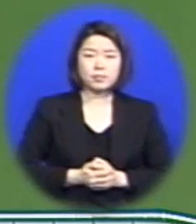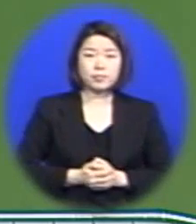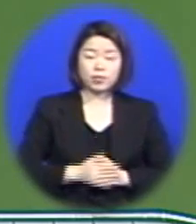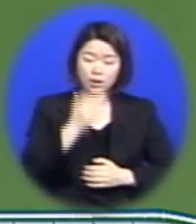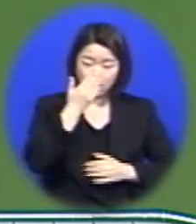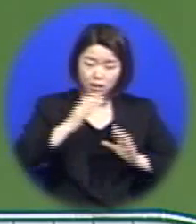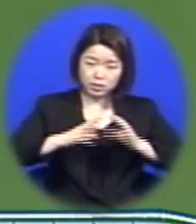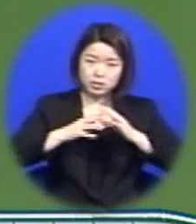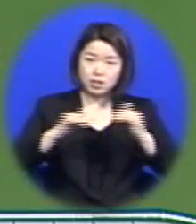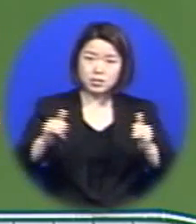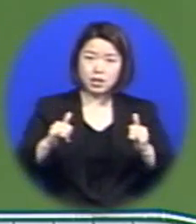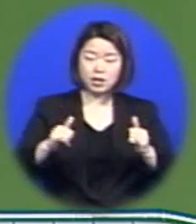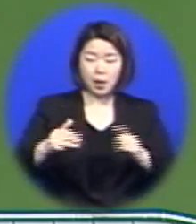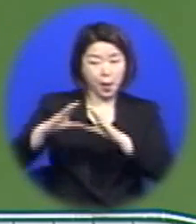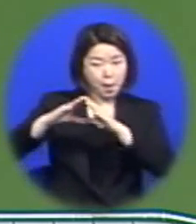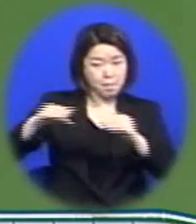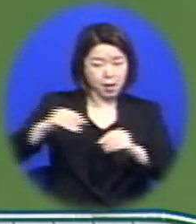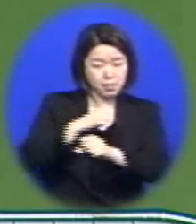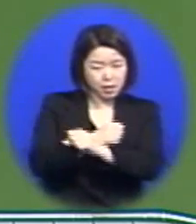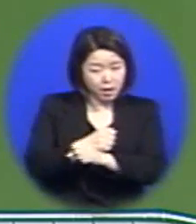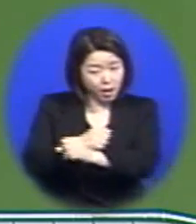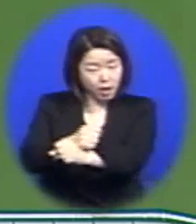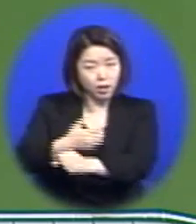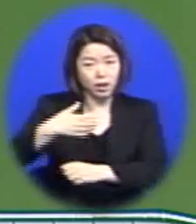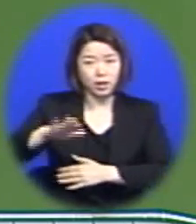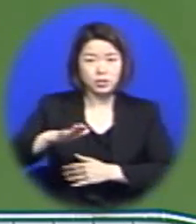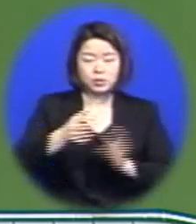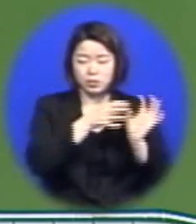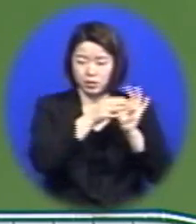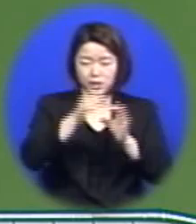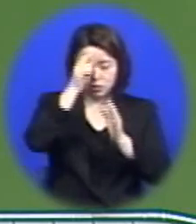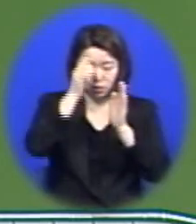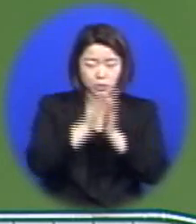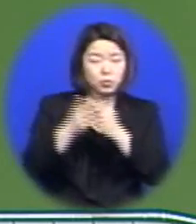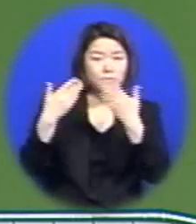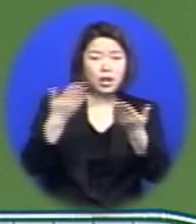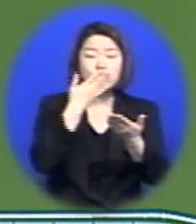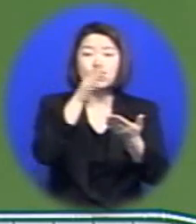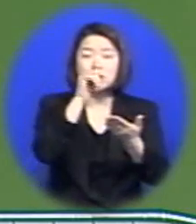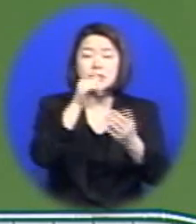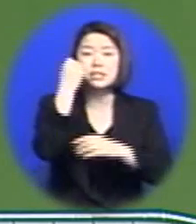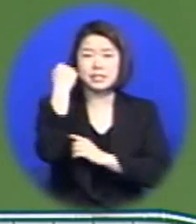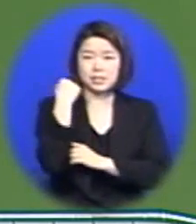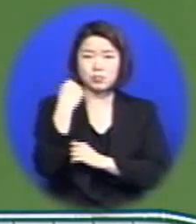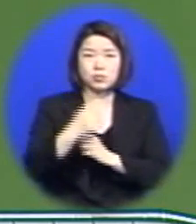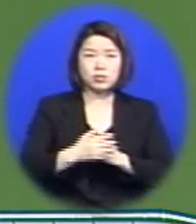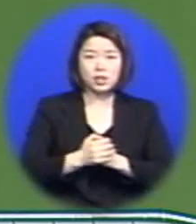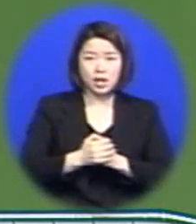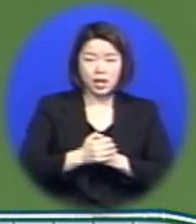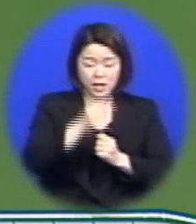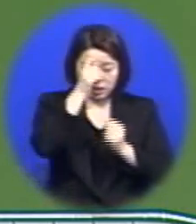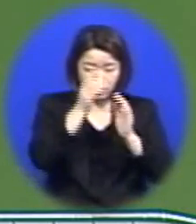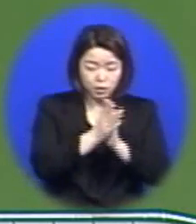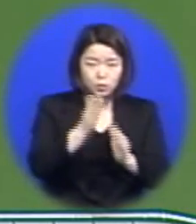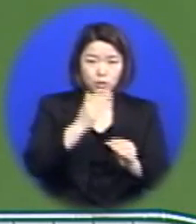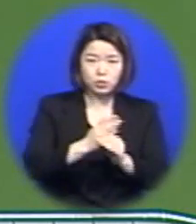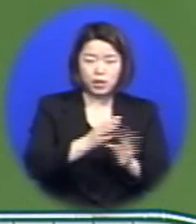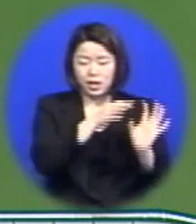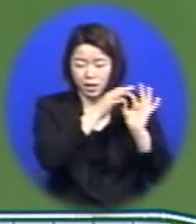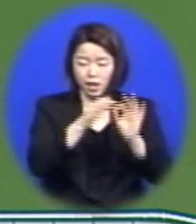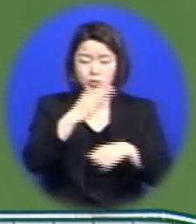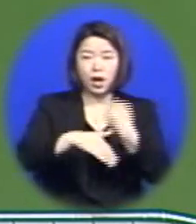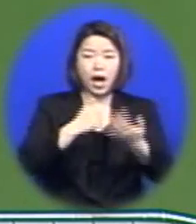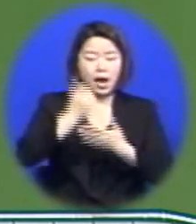이스라엘 백성들이 바벨론에 끌려가서도 그렇게 계속 기도할 수 있었던 힘은 기도 중에 계속해서 하나님을 기억하고 있었기